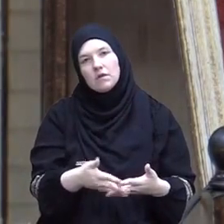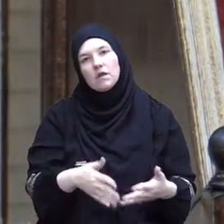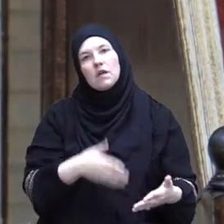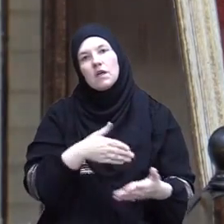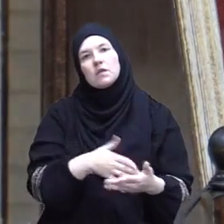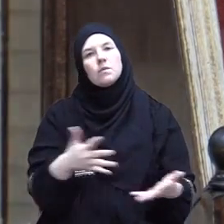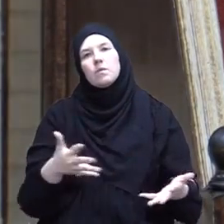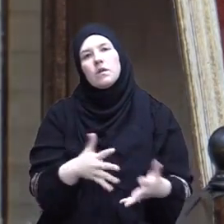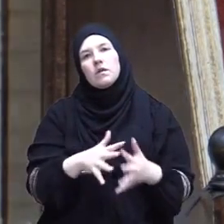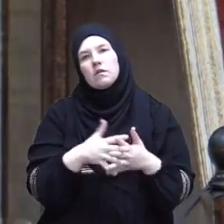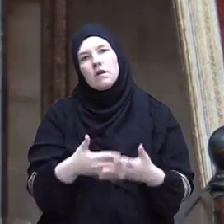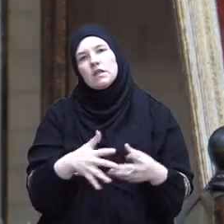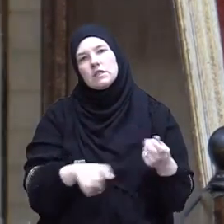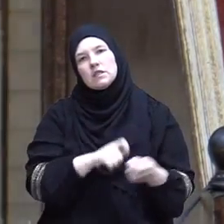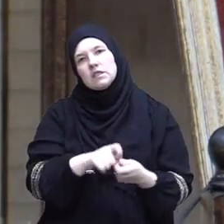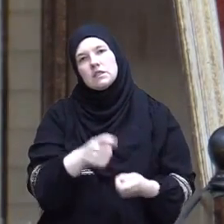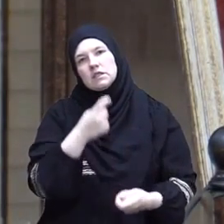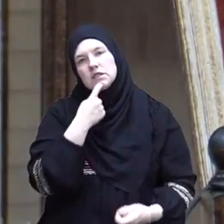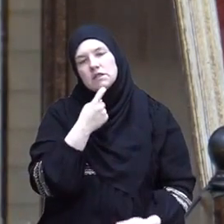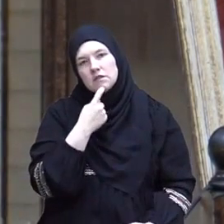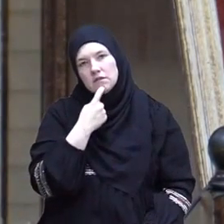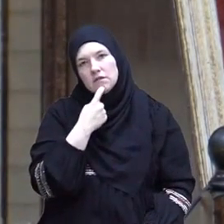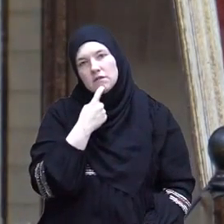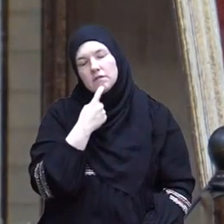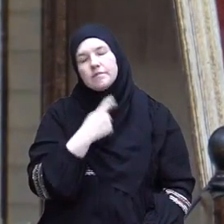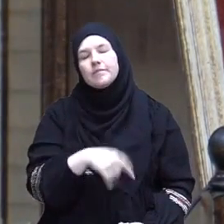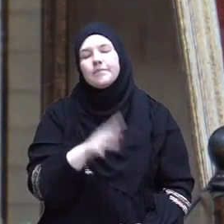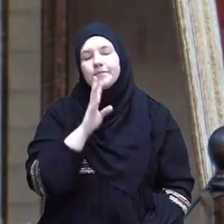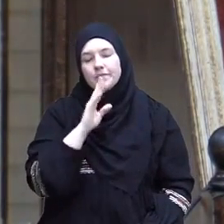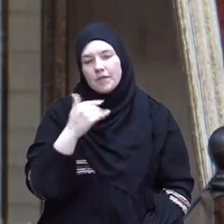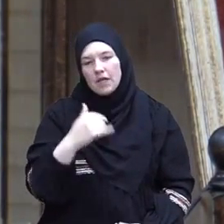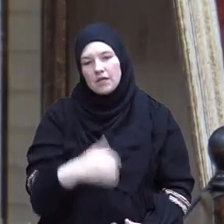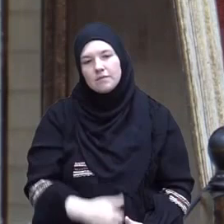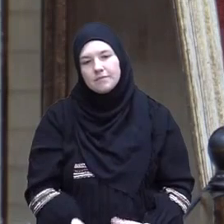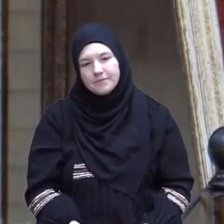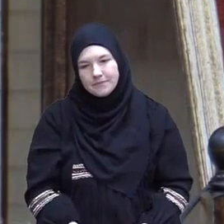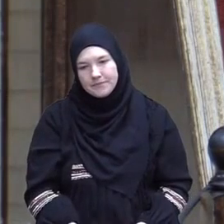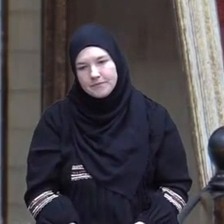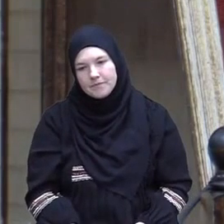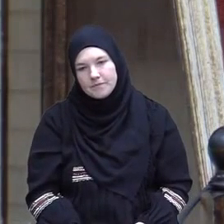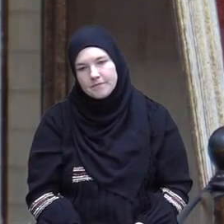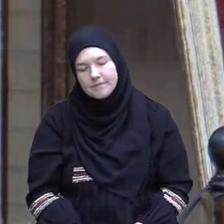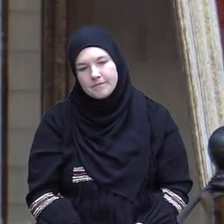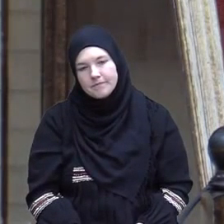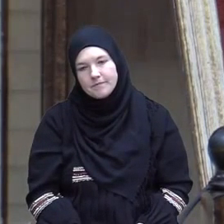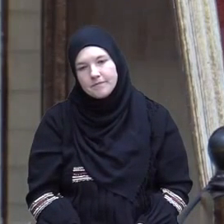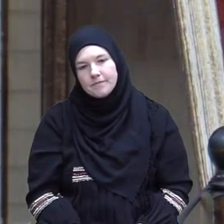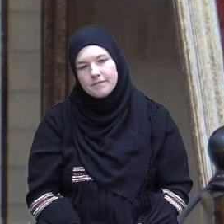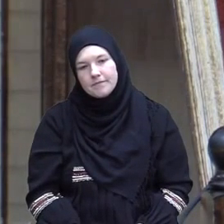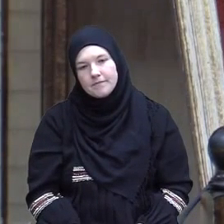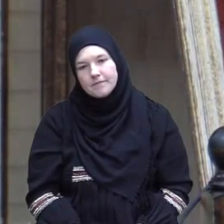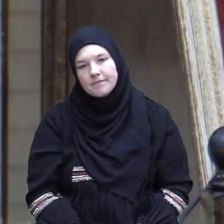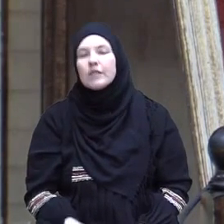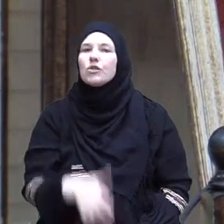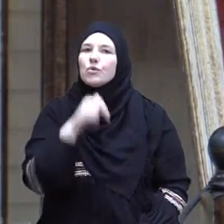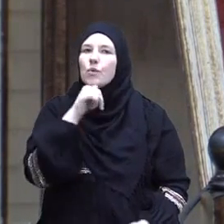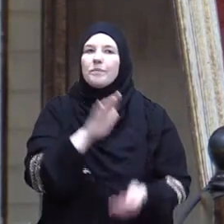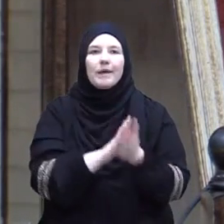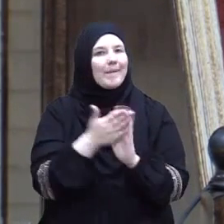the Quran is saying. So Allah says, وَلَا تَقْرَبُوا الزِّنَا. Don't get near